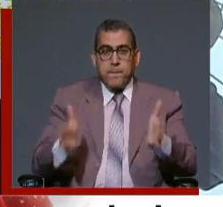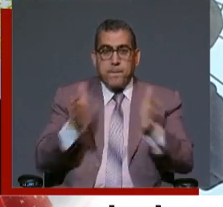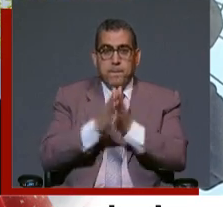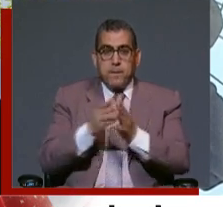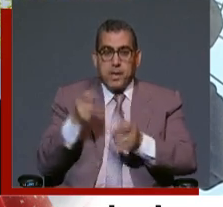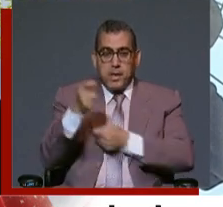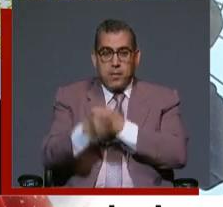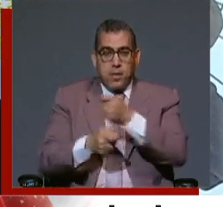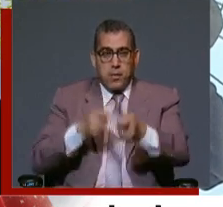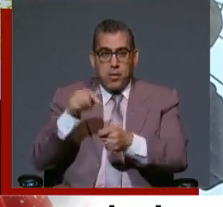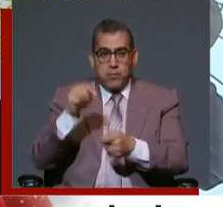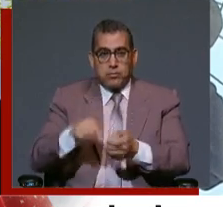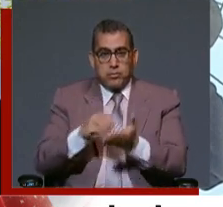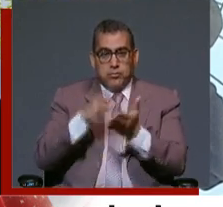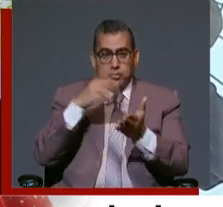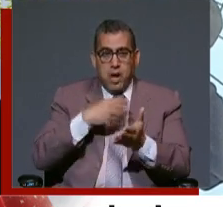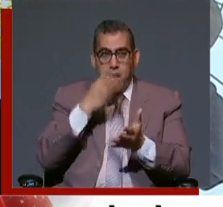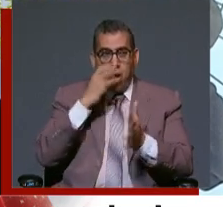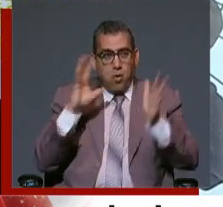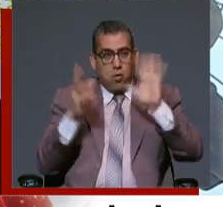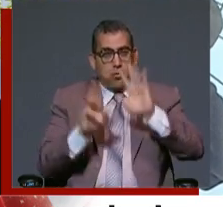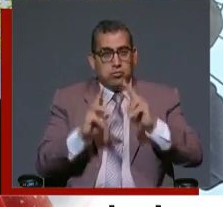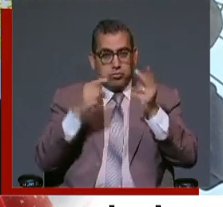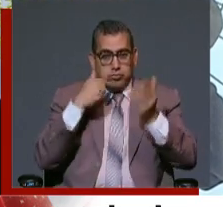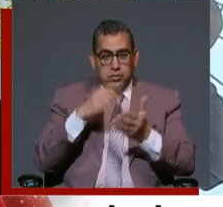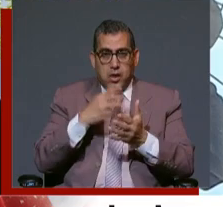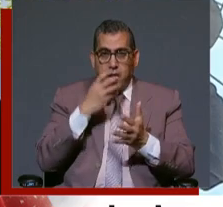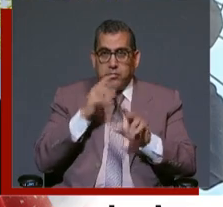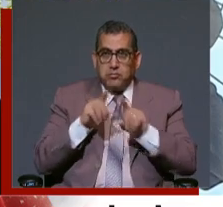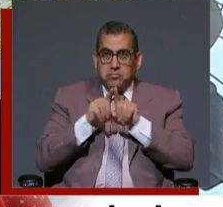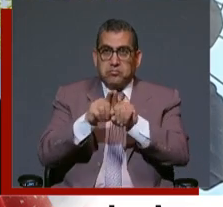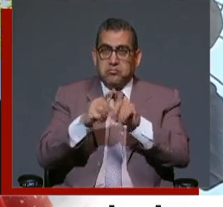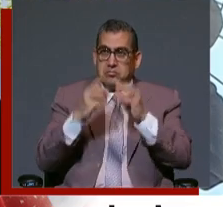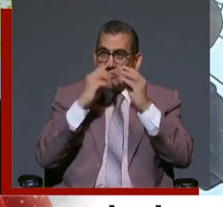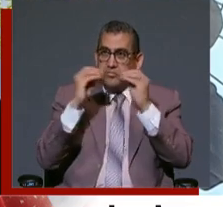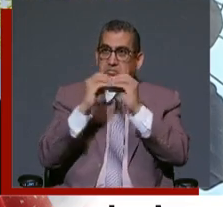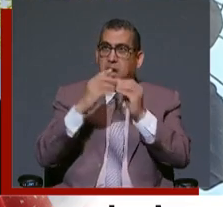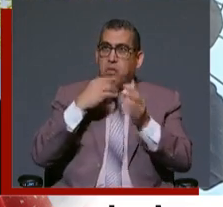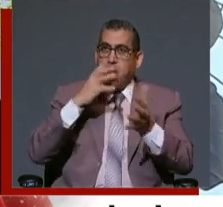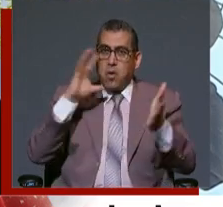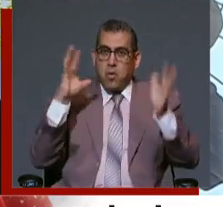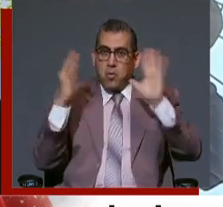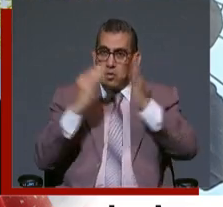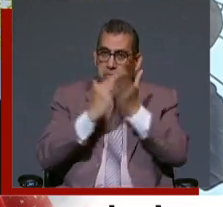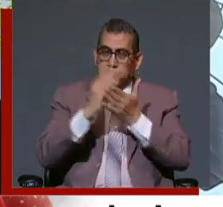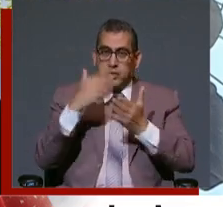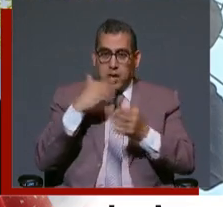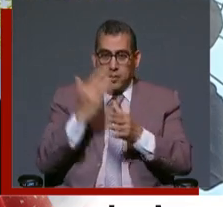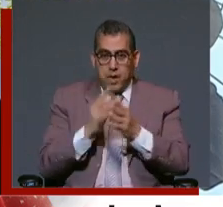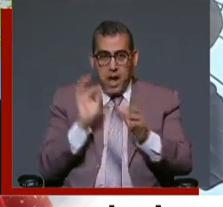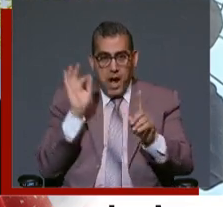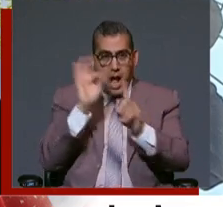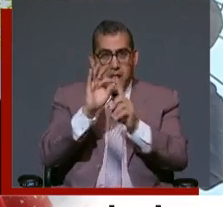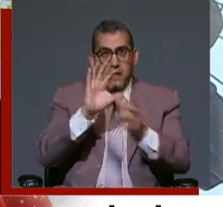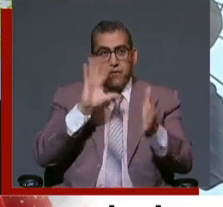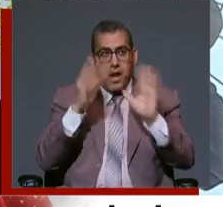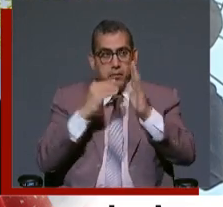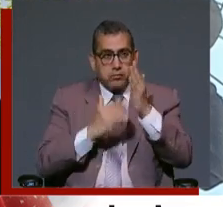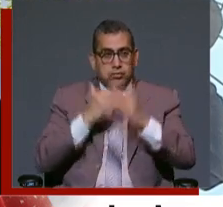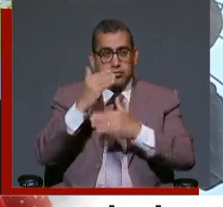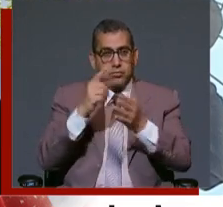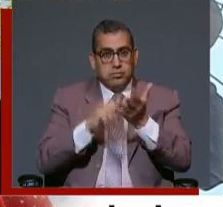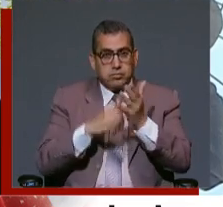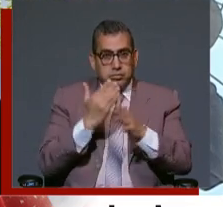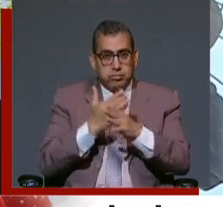تمويل مبادرات المناخية في التكيف والتخفيف، تجاوزا للهدف العالمي البالغ